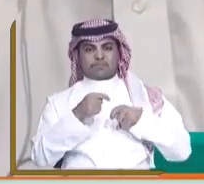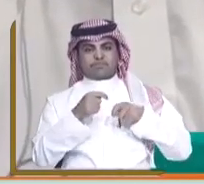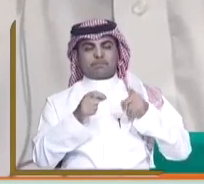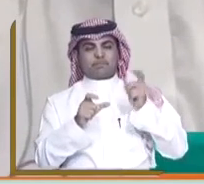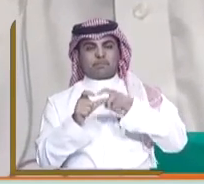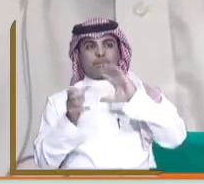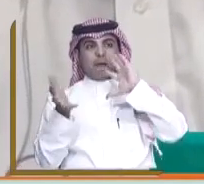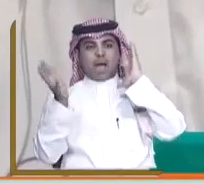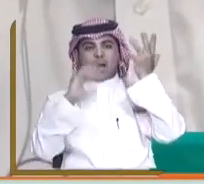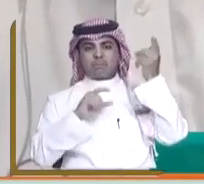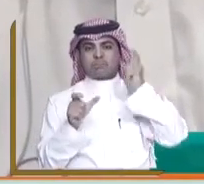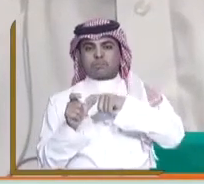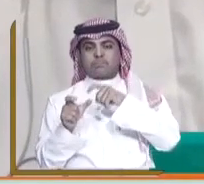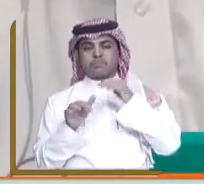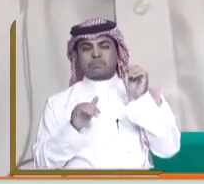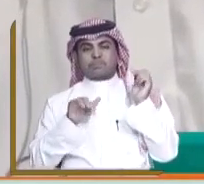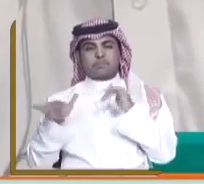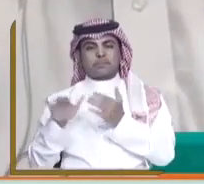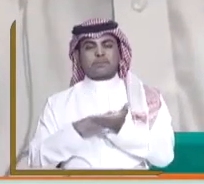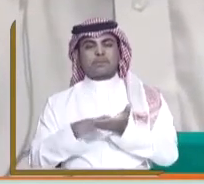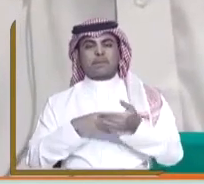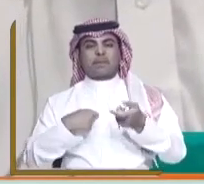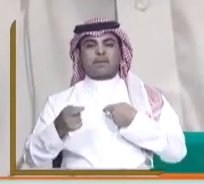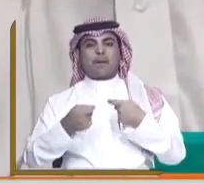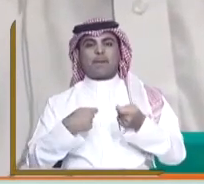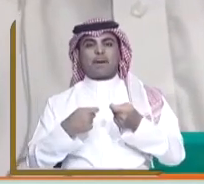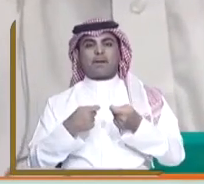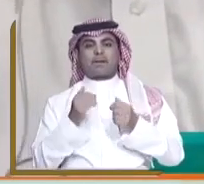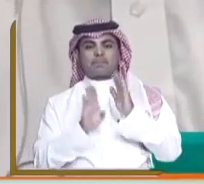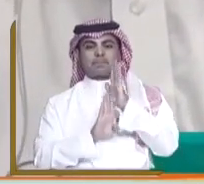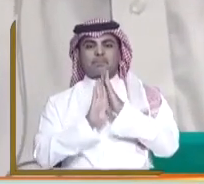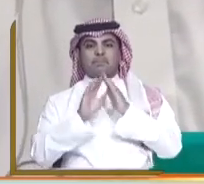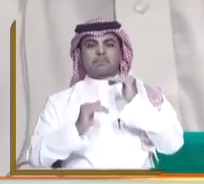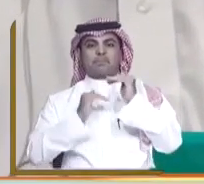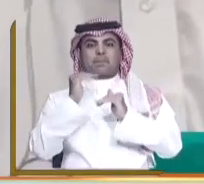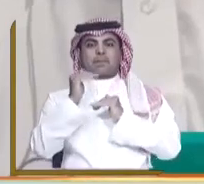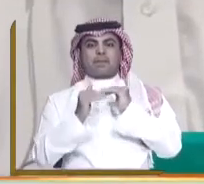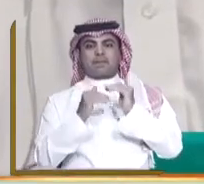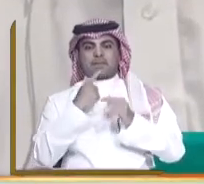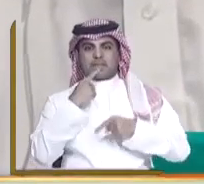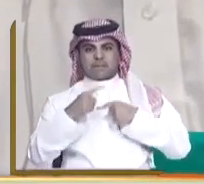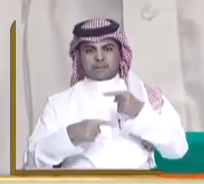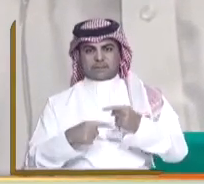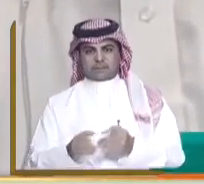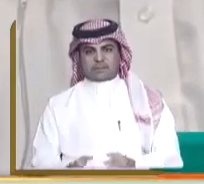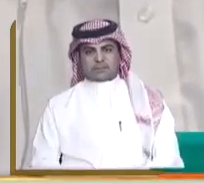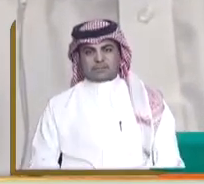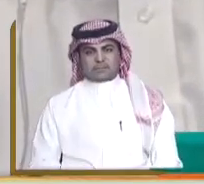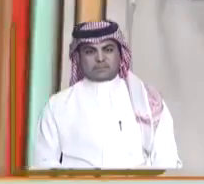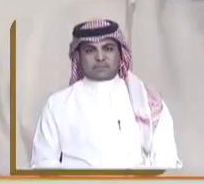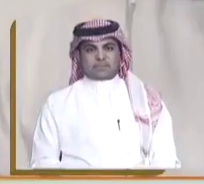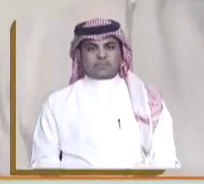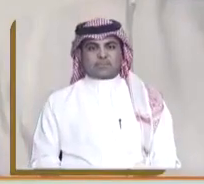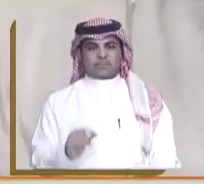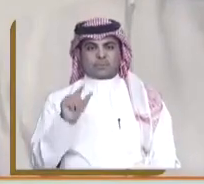مختلف دول العالم في ظل هذا النجاح وهذا الازدهار المحقق عاما بعد عام نعم